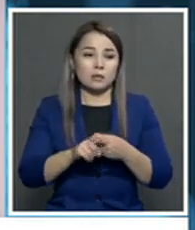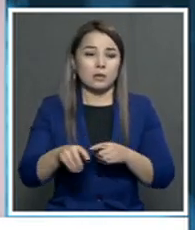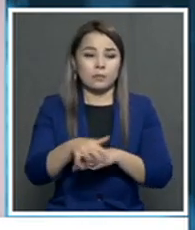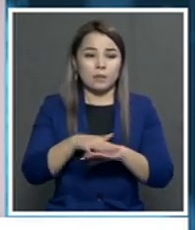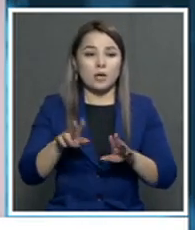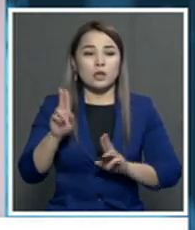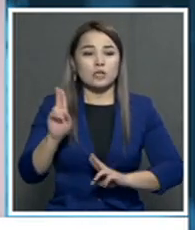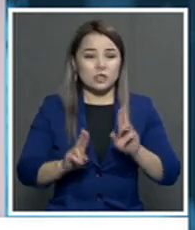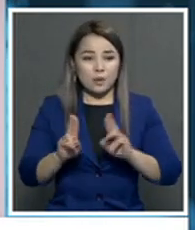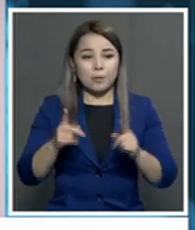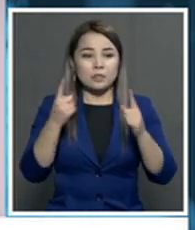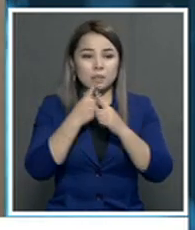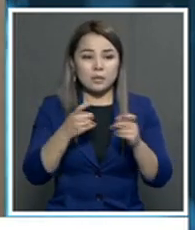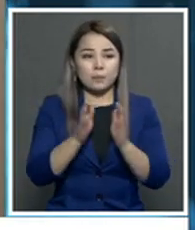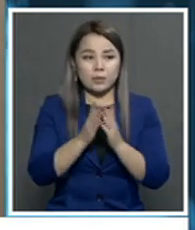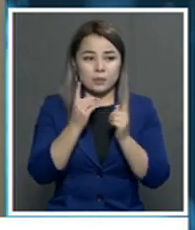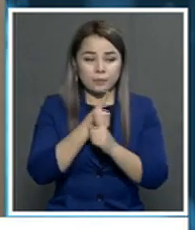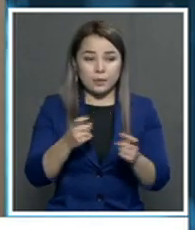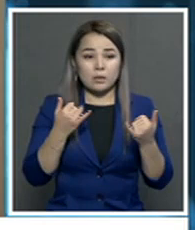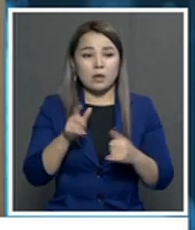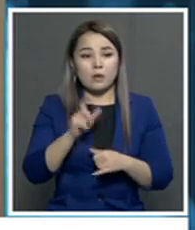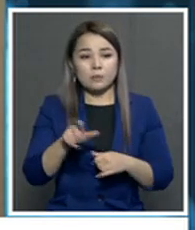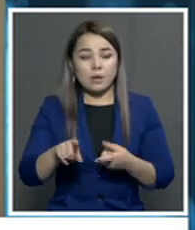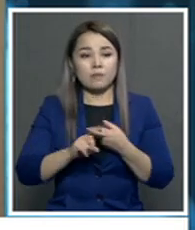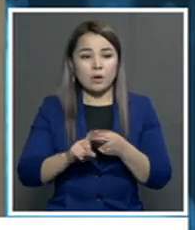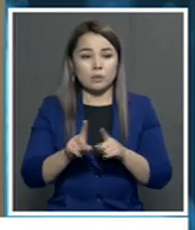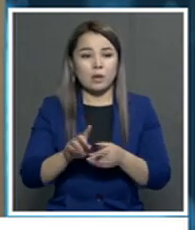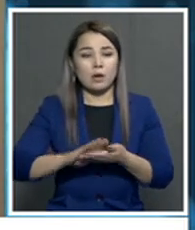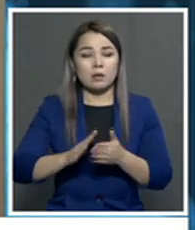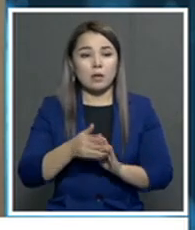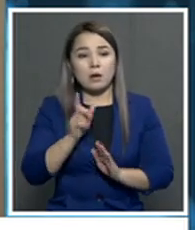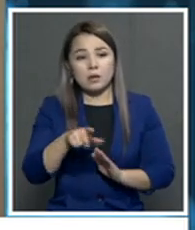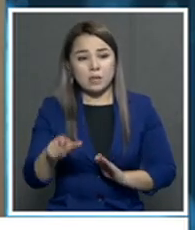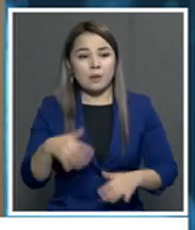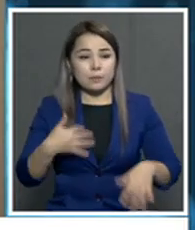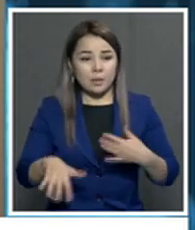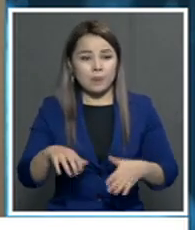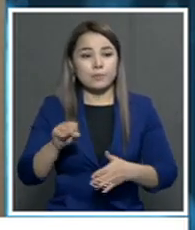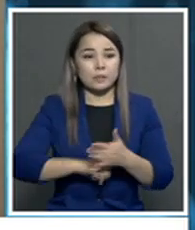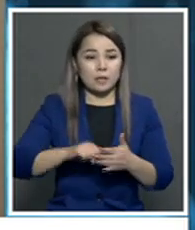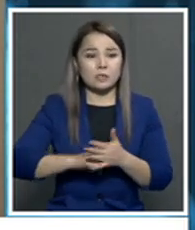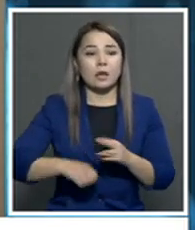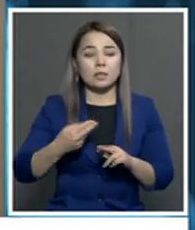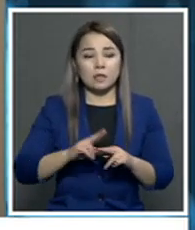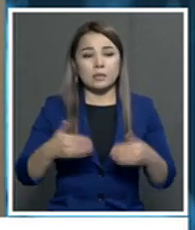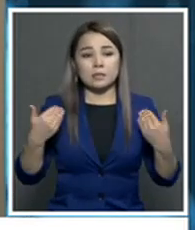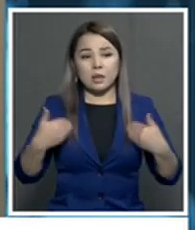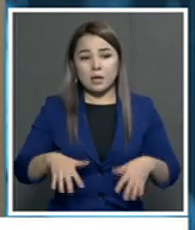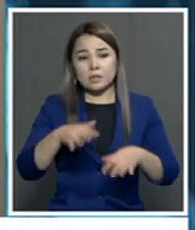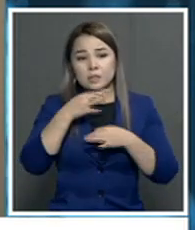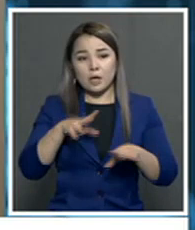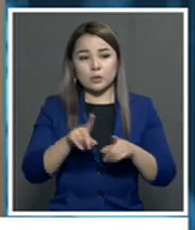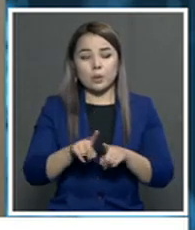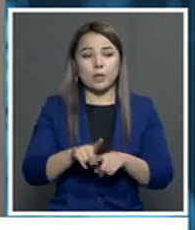санитарлық-эпидемиологиялық режим сақтауға шақырамыз. Вирус адамның иммунитетін әлсіретеді. Соның салдарынан ағзаға кез